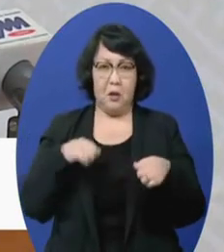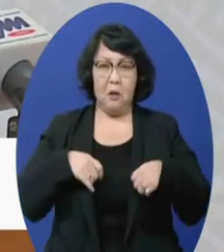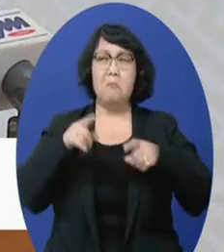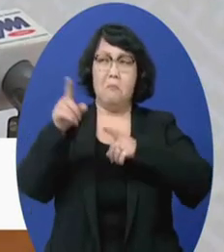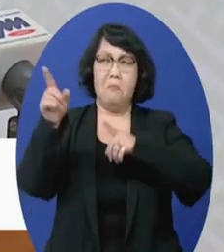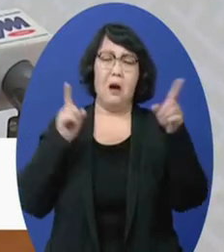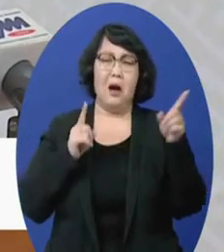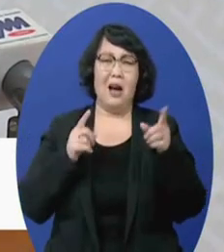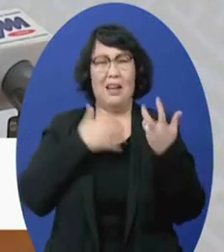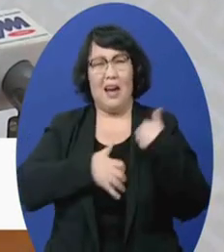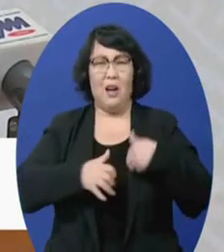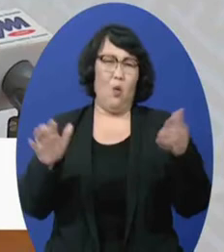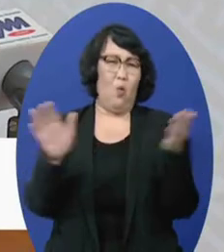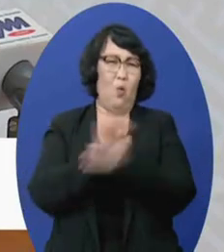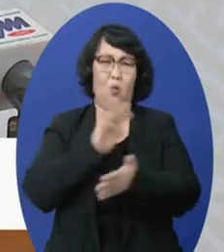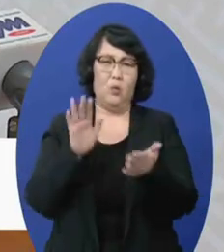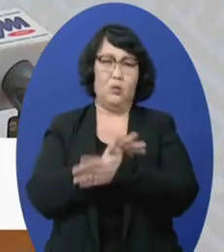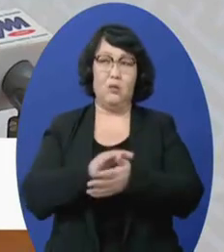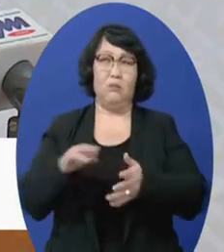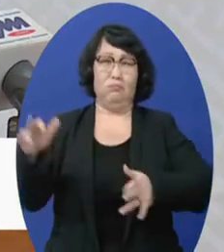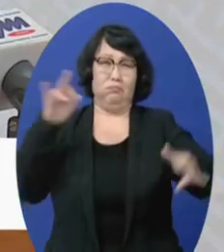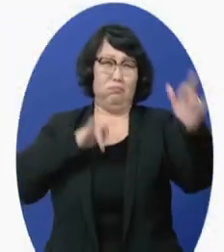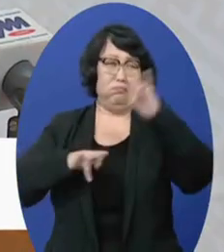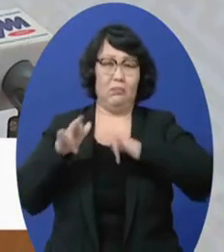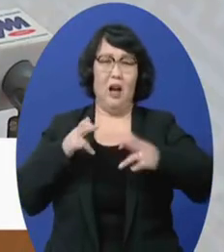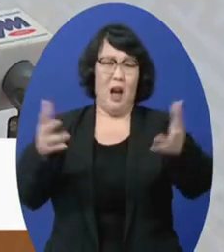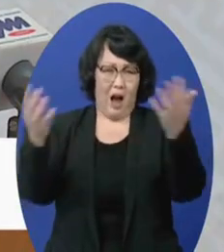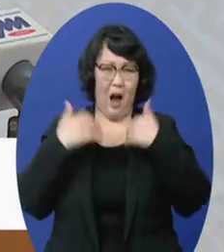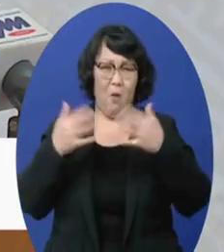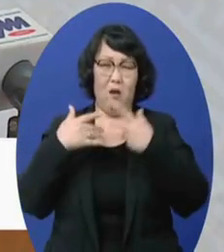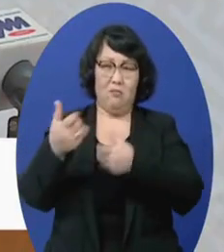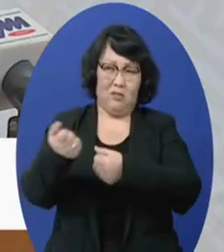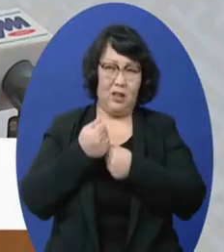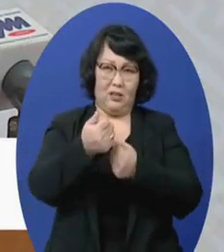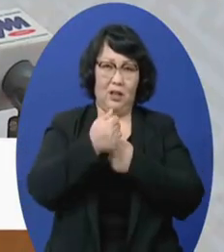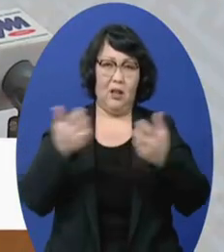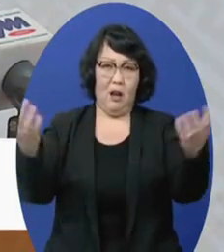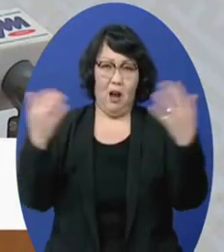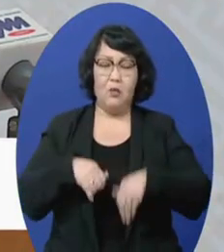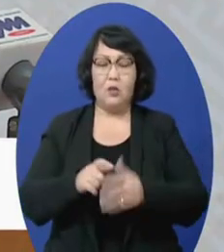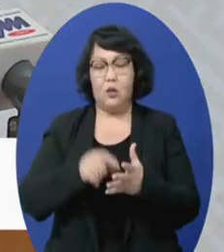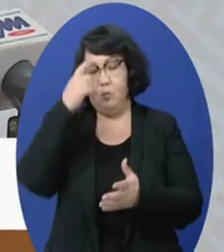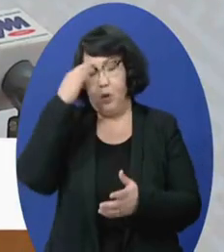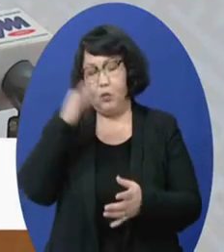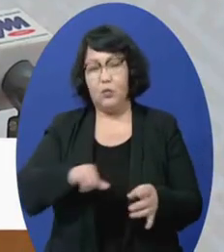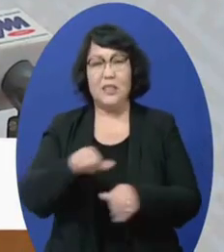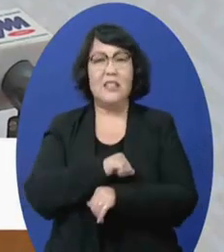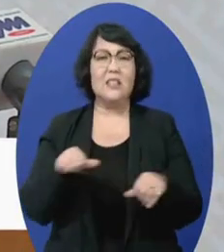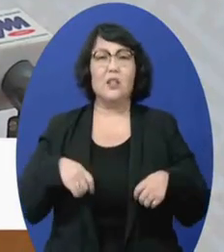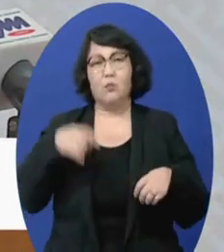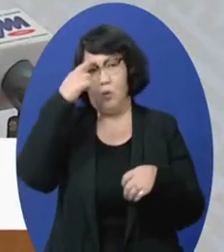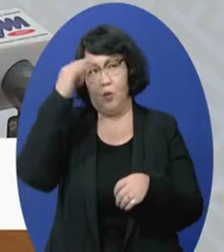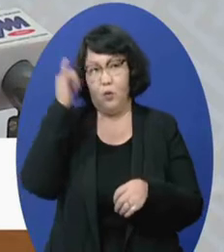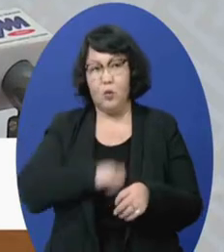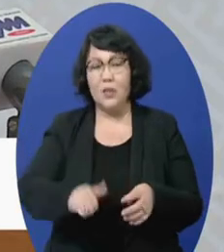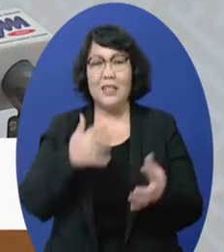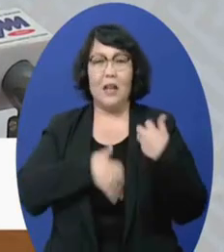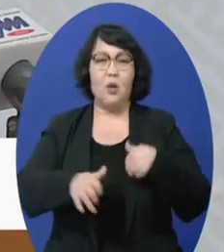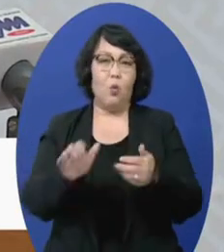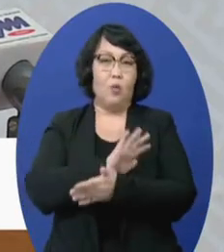хүмүүсийг одоо яаралтай татан авах ажлыг хийх хэрэгтэй. Аль болох Монгол иргэдээ бид эх оронд нь яаралтай 9